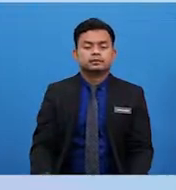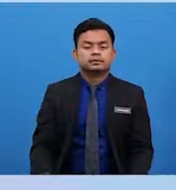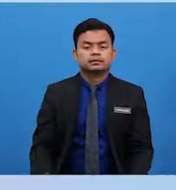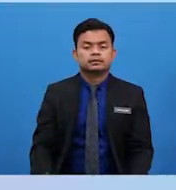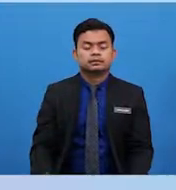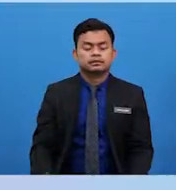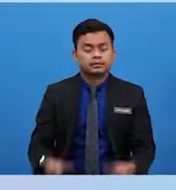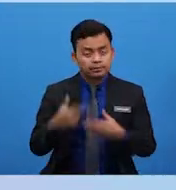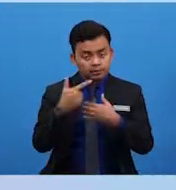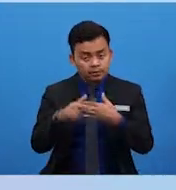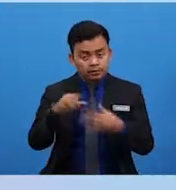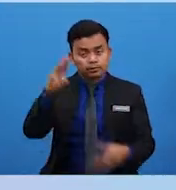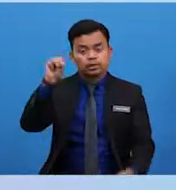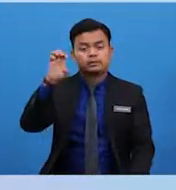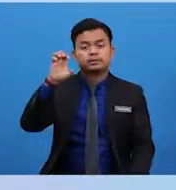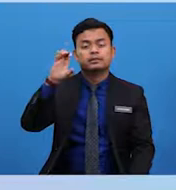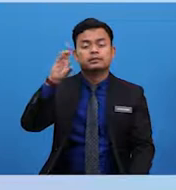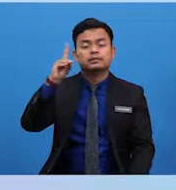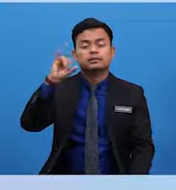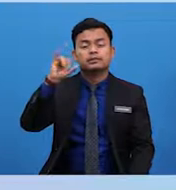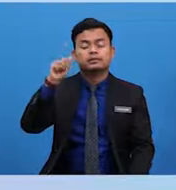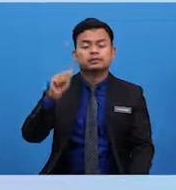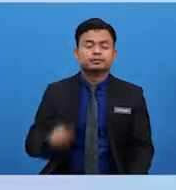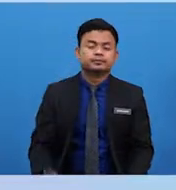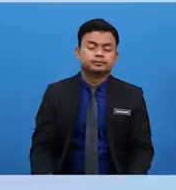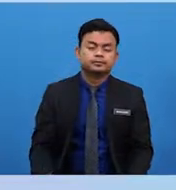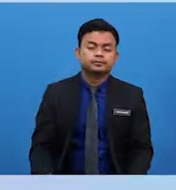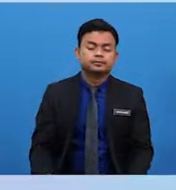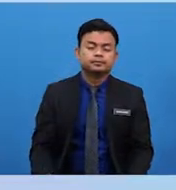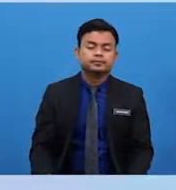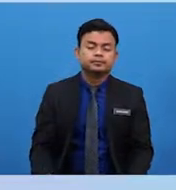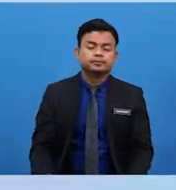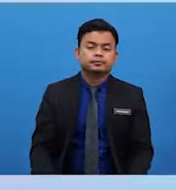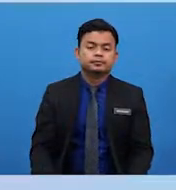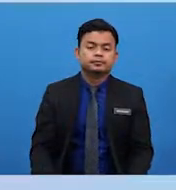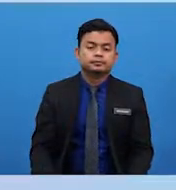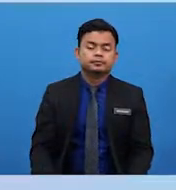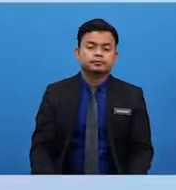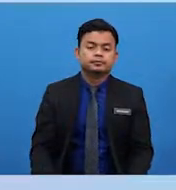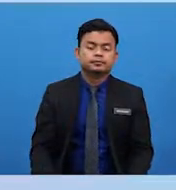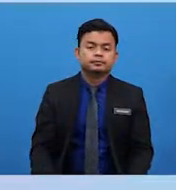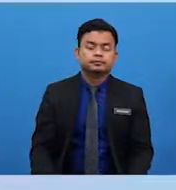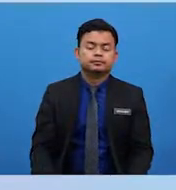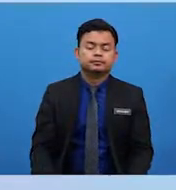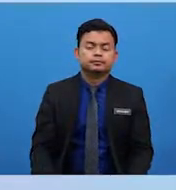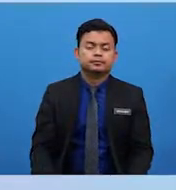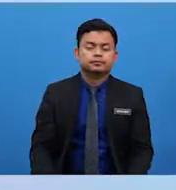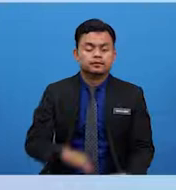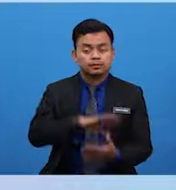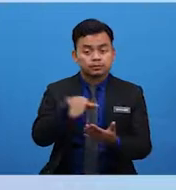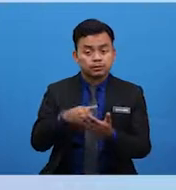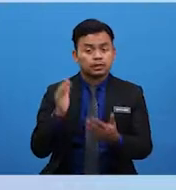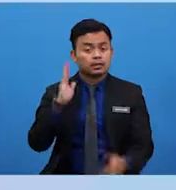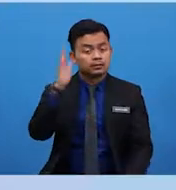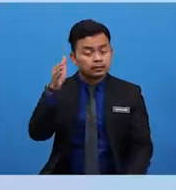media dan teknik yang akan digunakan sebab penggunaan media dan teknik bahannya mobil seni akan menghasilkan impak yang